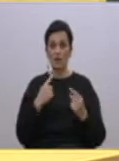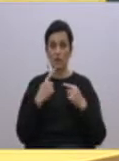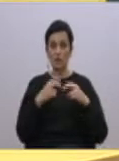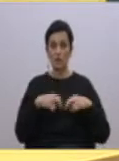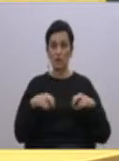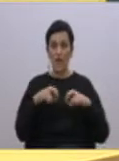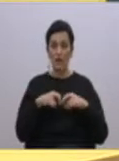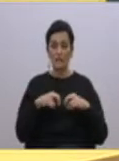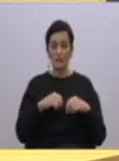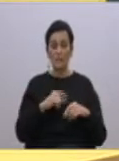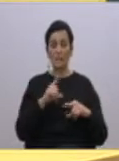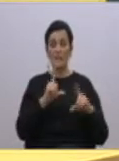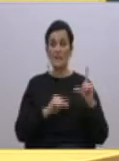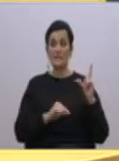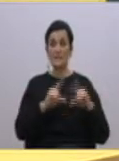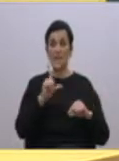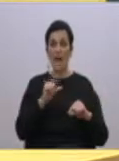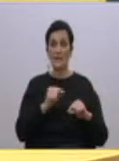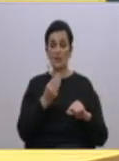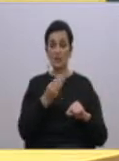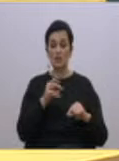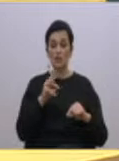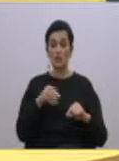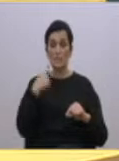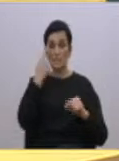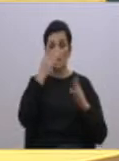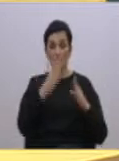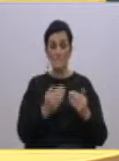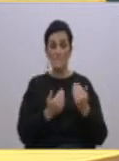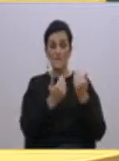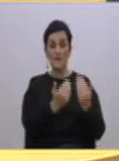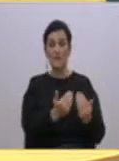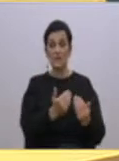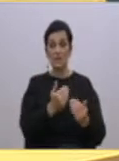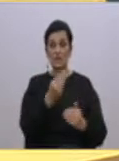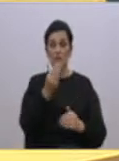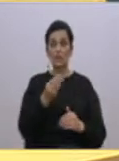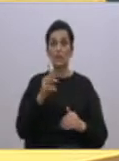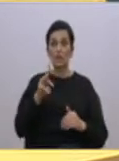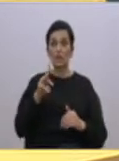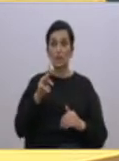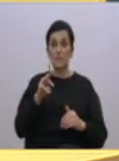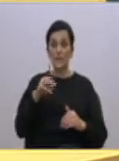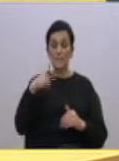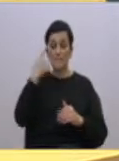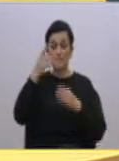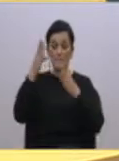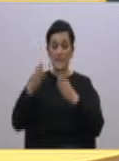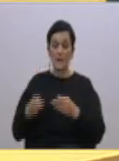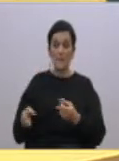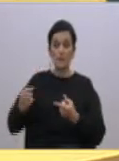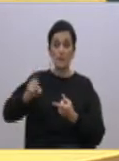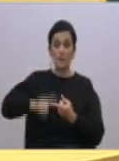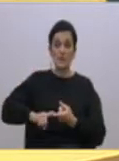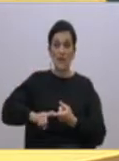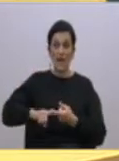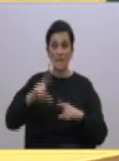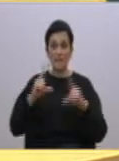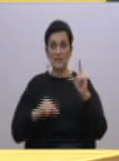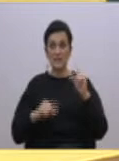სტატისტიკა შუშნელ პირებისთვის და სტატისტიკა შუშნელ პირების შესახებ.